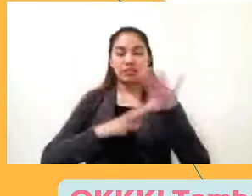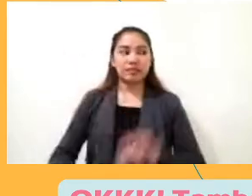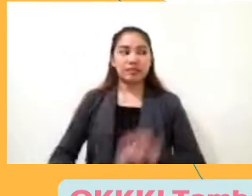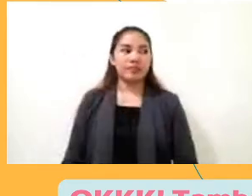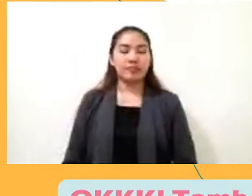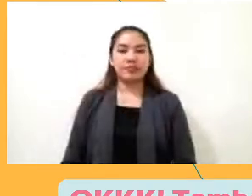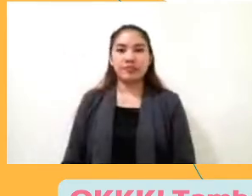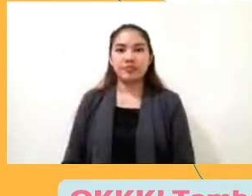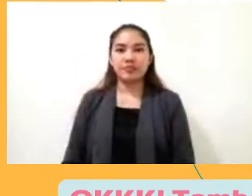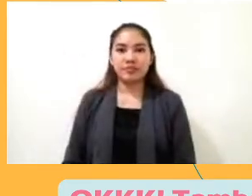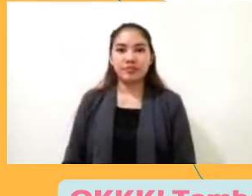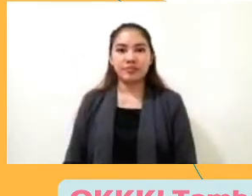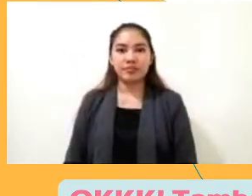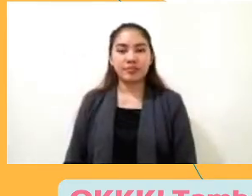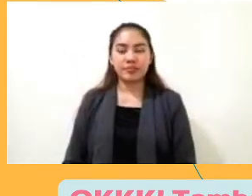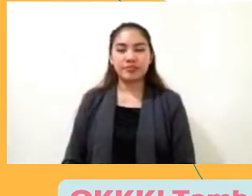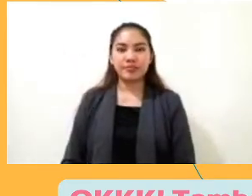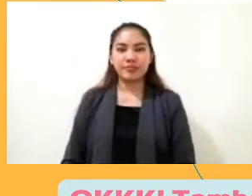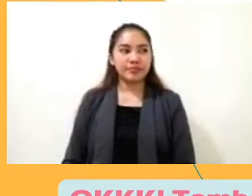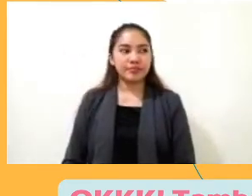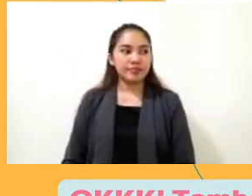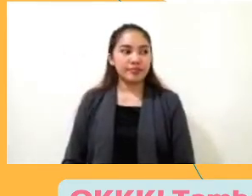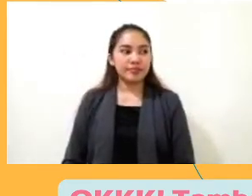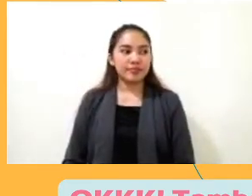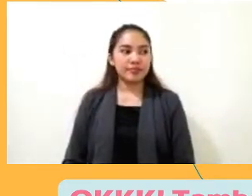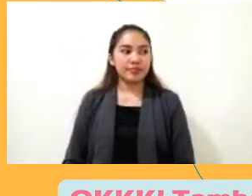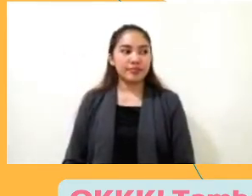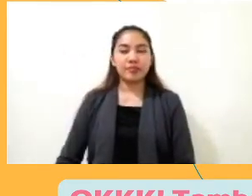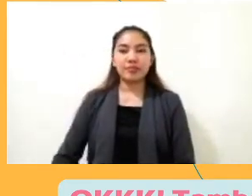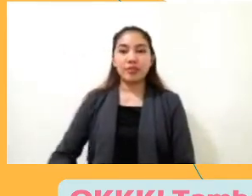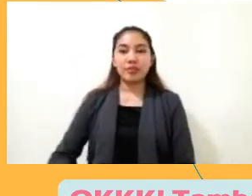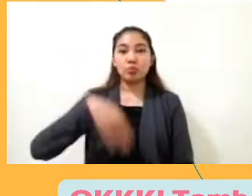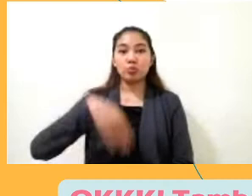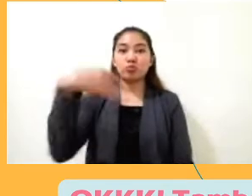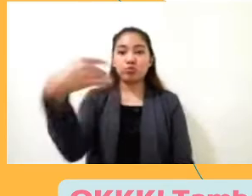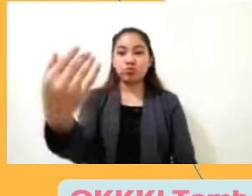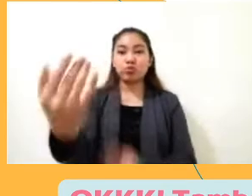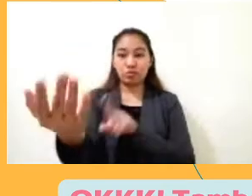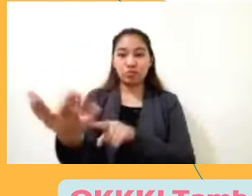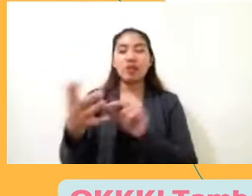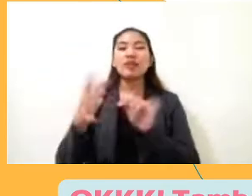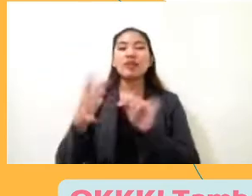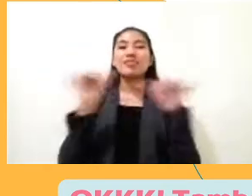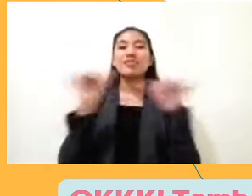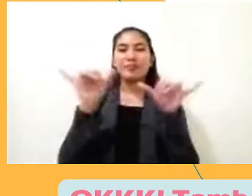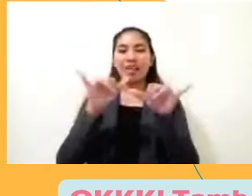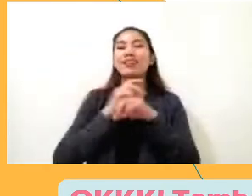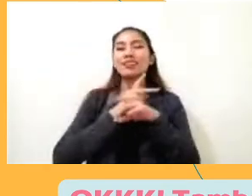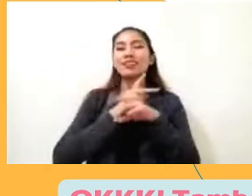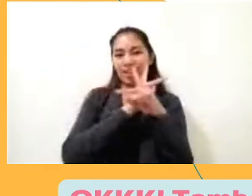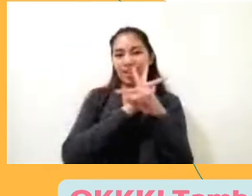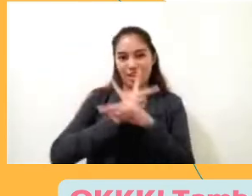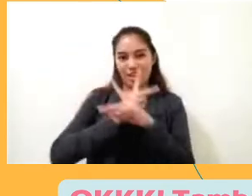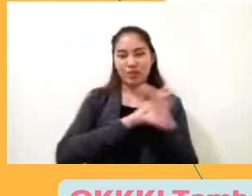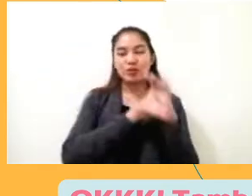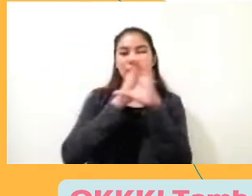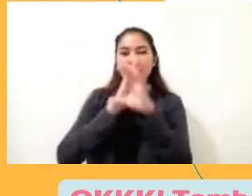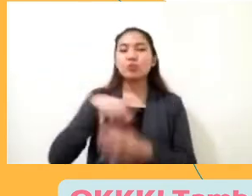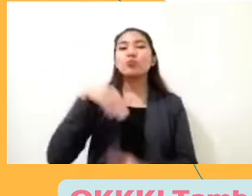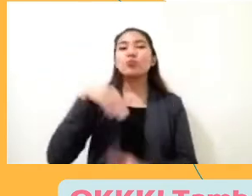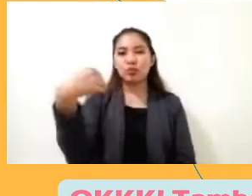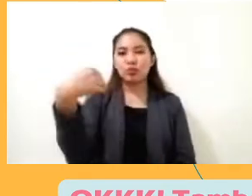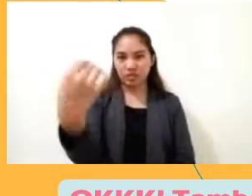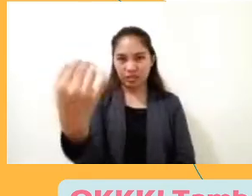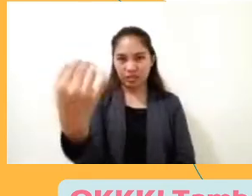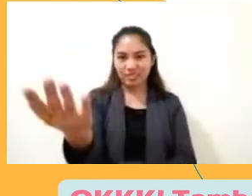Nag-give way. Ikaw. Pwede. Caring. Tama yung caring. Seeking